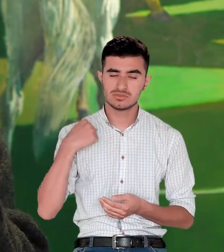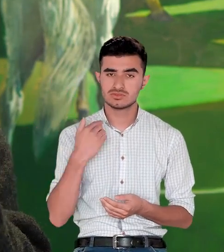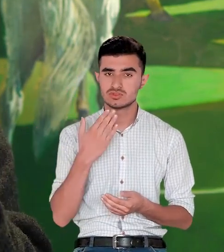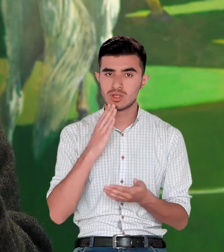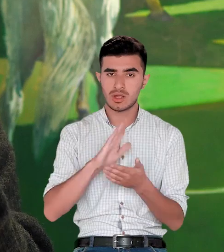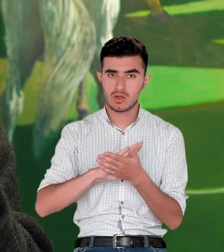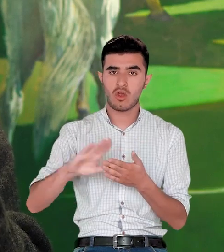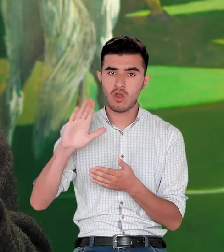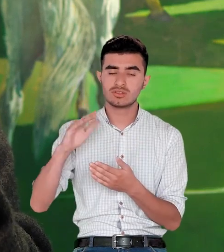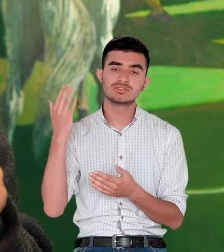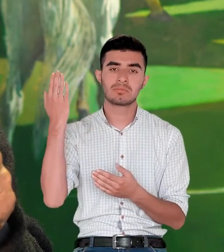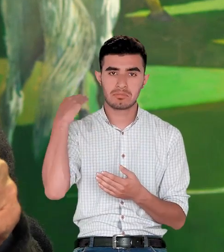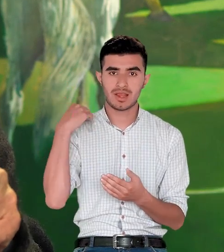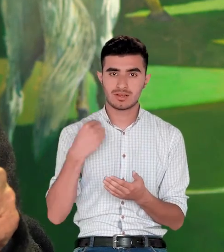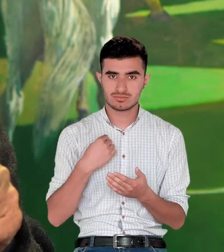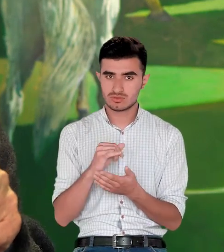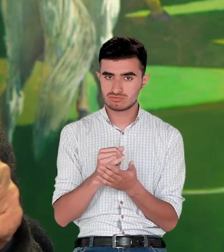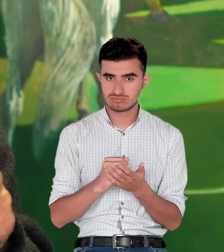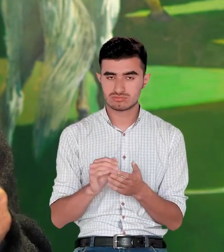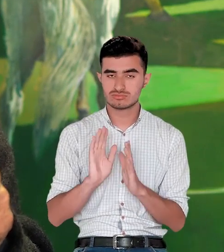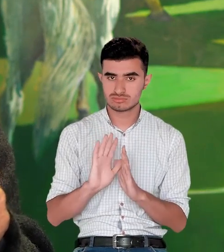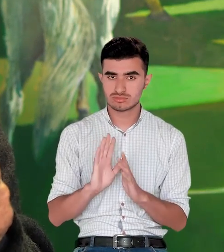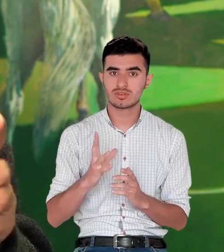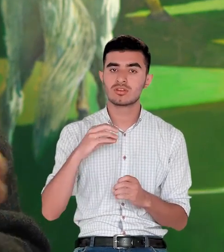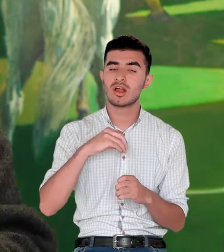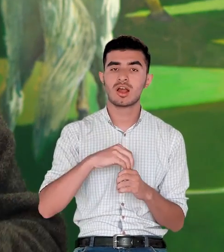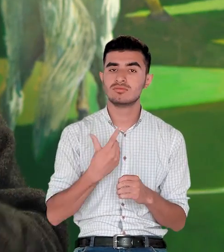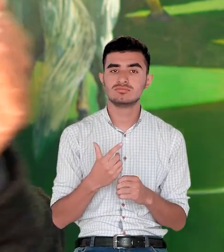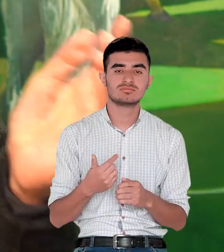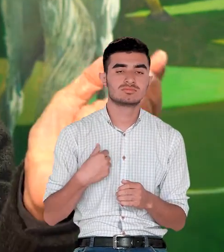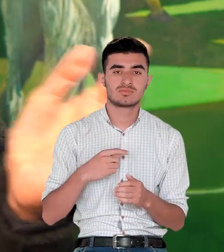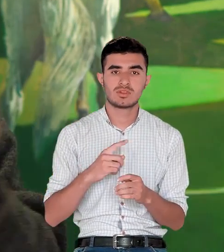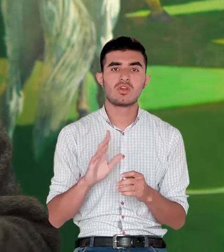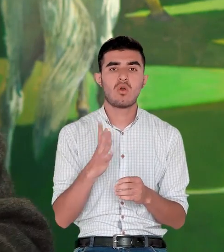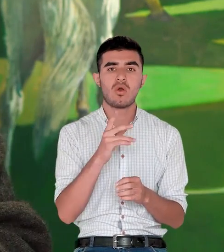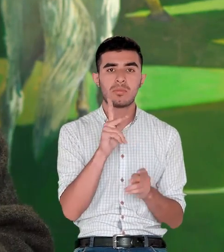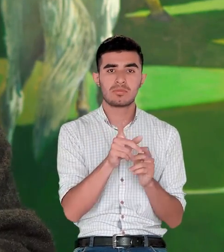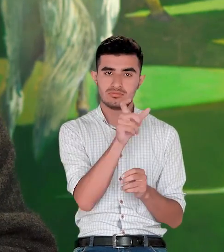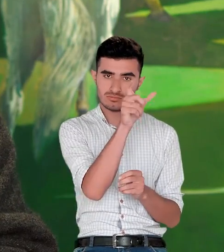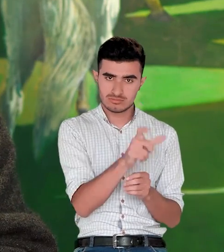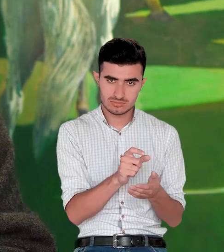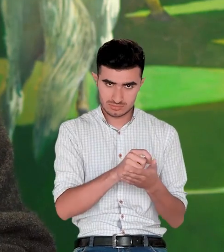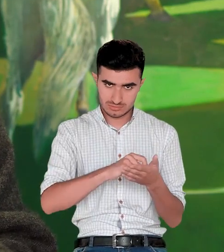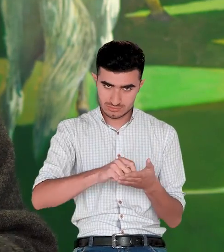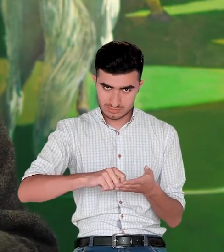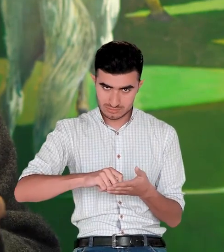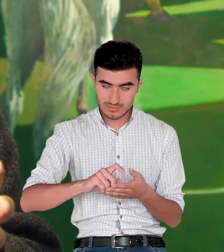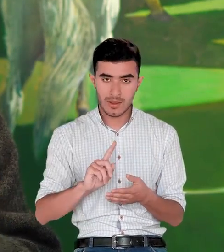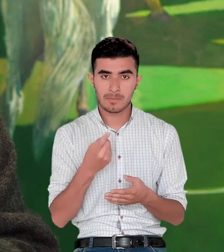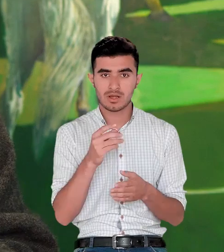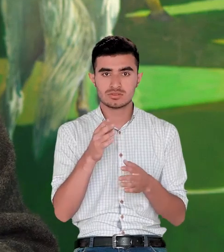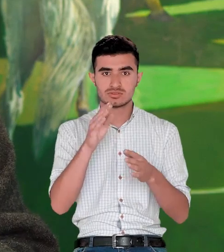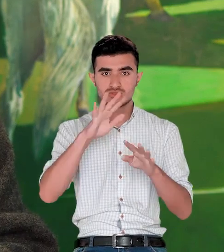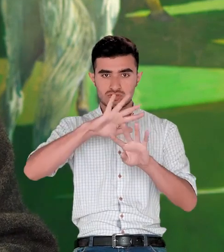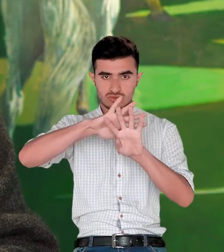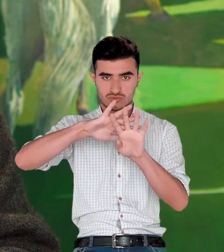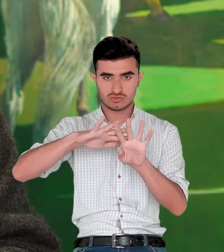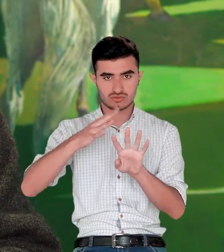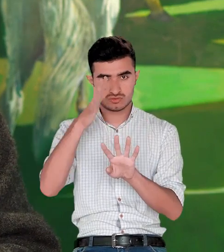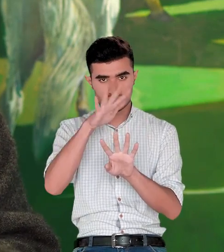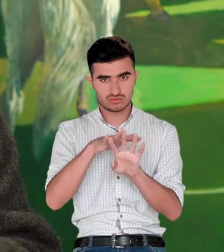ہوتی تھی تو وہ گراف لگا دیتے تھے، گراف سے لگا کے پھر اس کو انلارج کر دیتے تھے. تو وہ ایک میکینیکل طریقہ